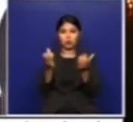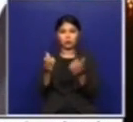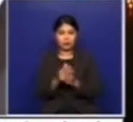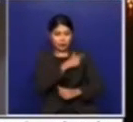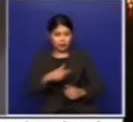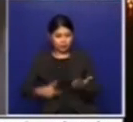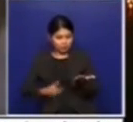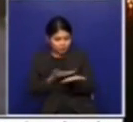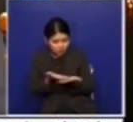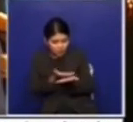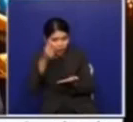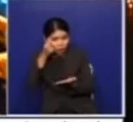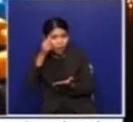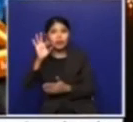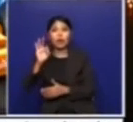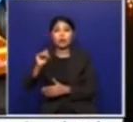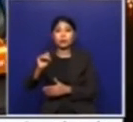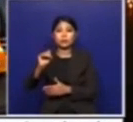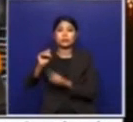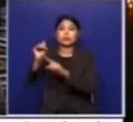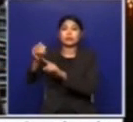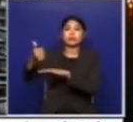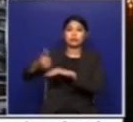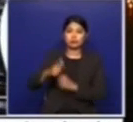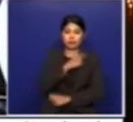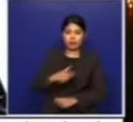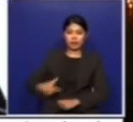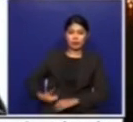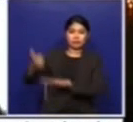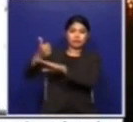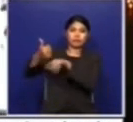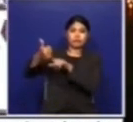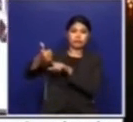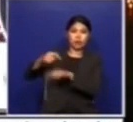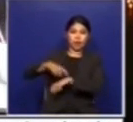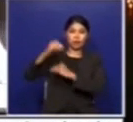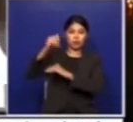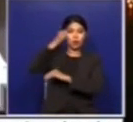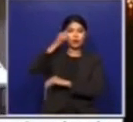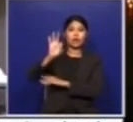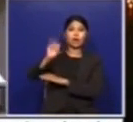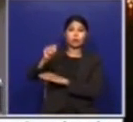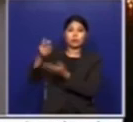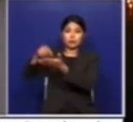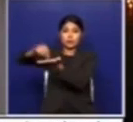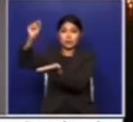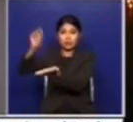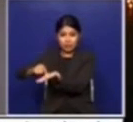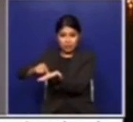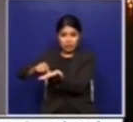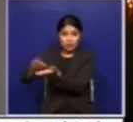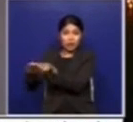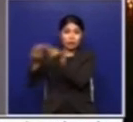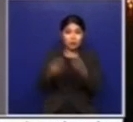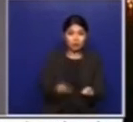า90วันทั้งนี้ก็สุดแล้วแต่พระมหากรุณาธิคุณที่จะทรงพระนาโปรดเกล้าพระราชทานลงพระปรมาภิไธยกลับลงม